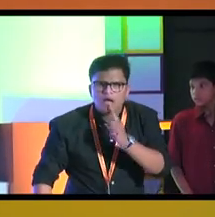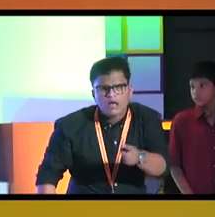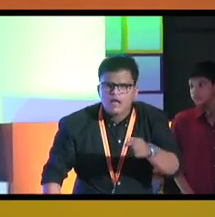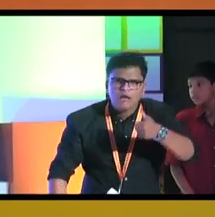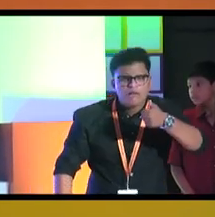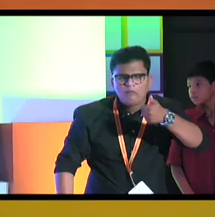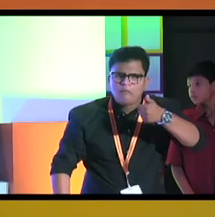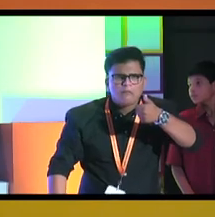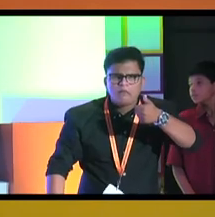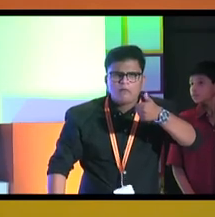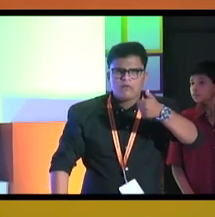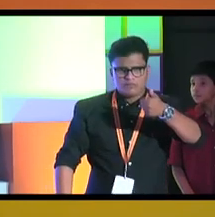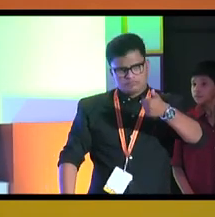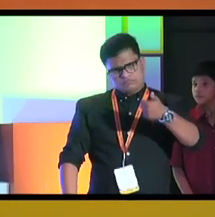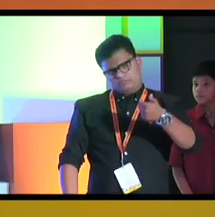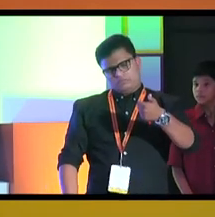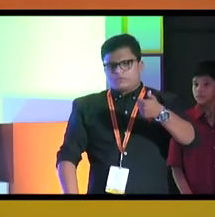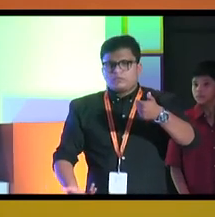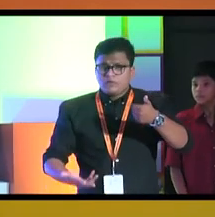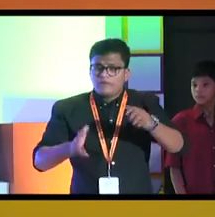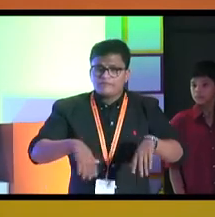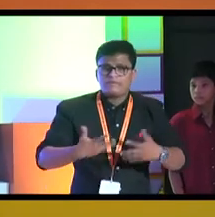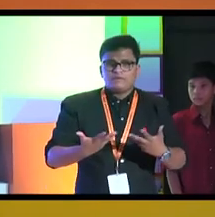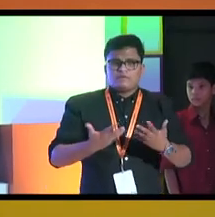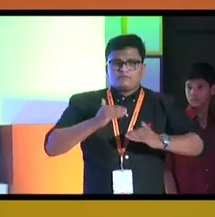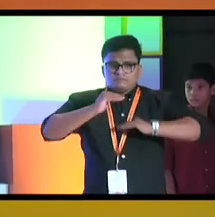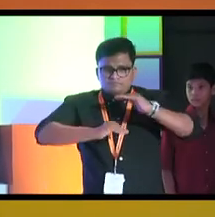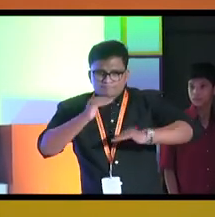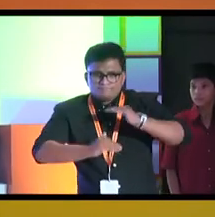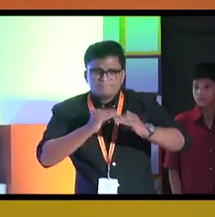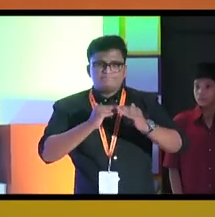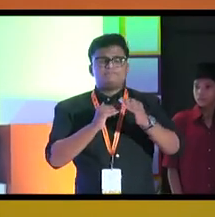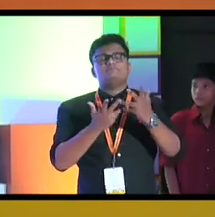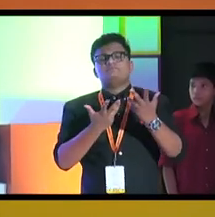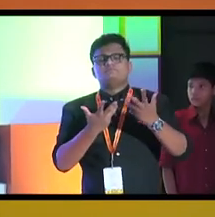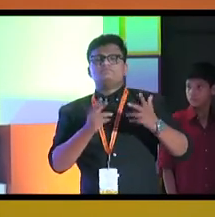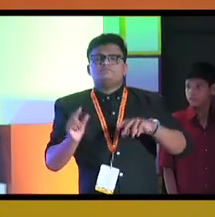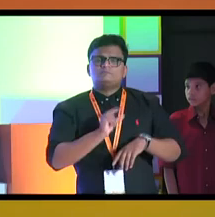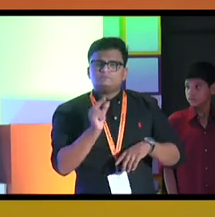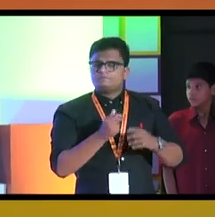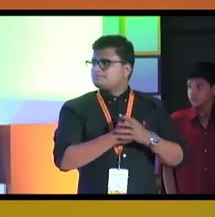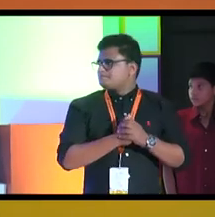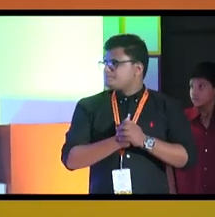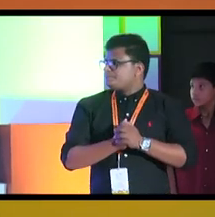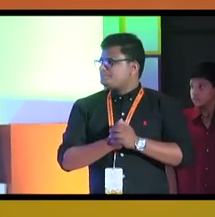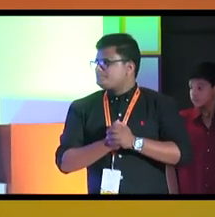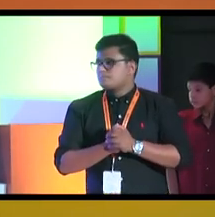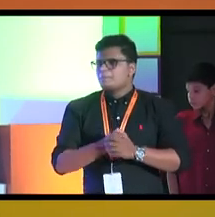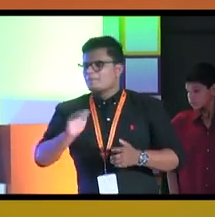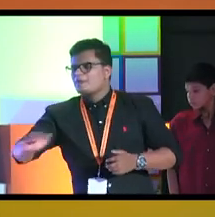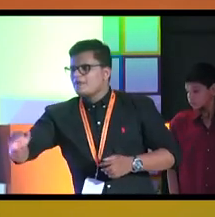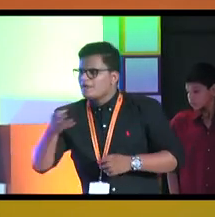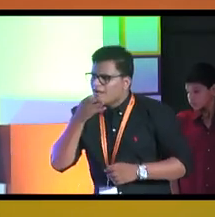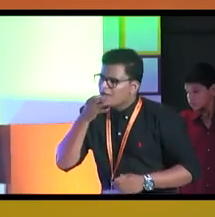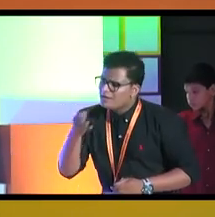di hai. Iska potential hai jise develop karna hai, yaaddash bahut achhi di hai jiska upyog karna hai. Aur humne bachchon se hi pucha कि